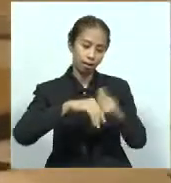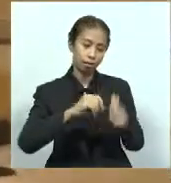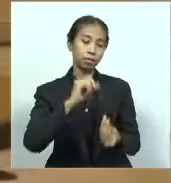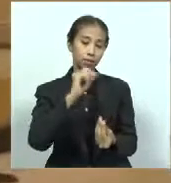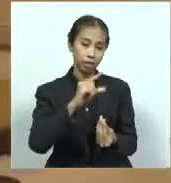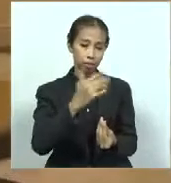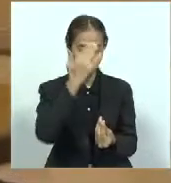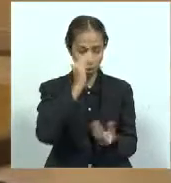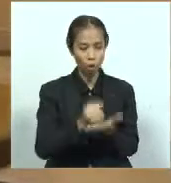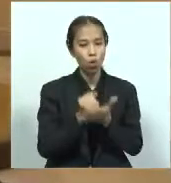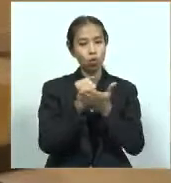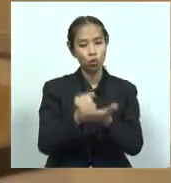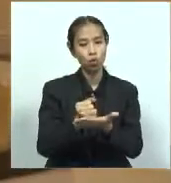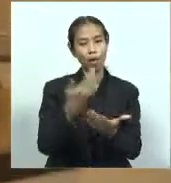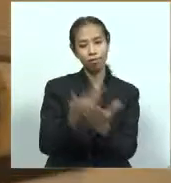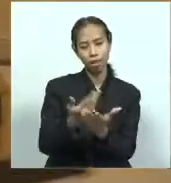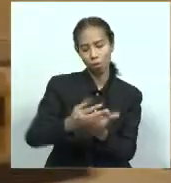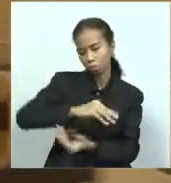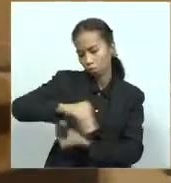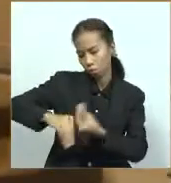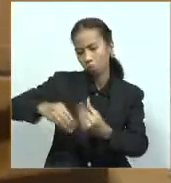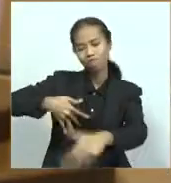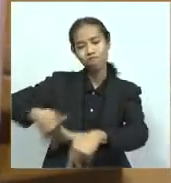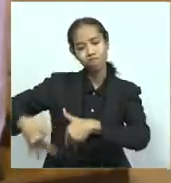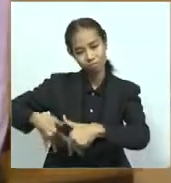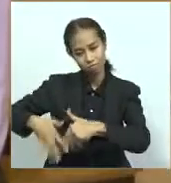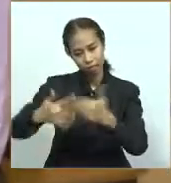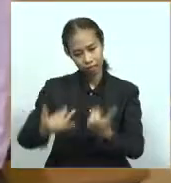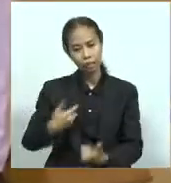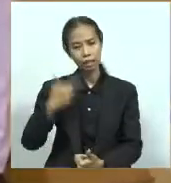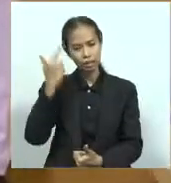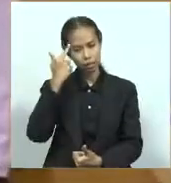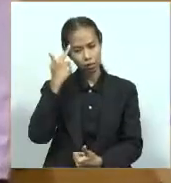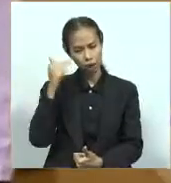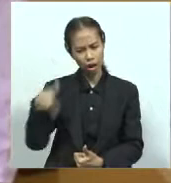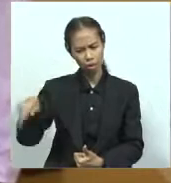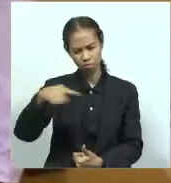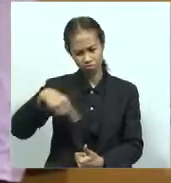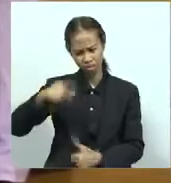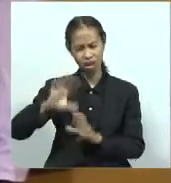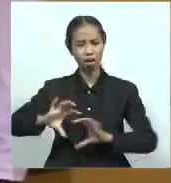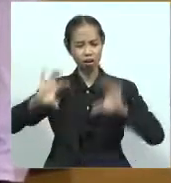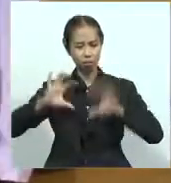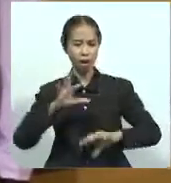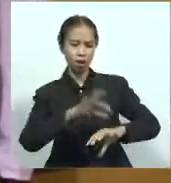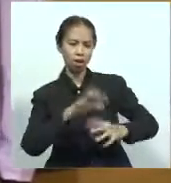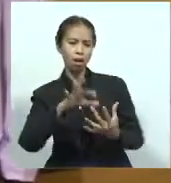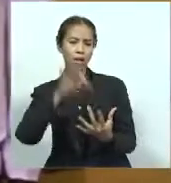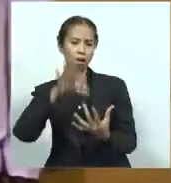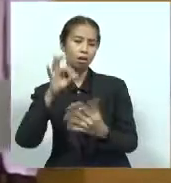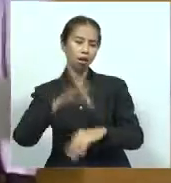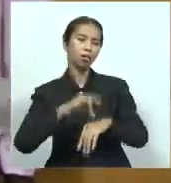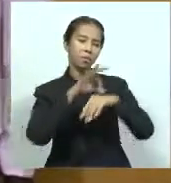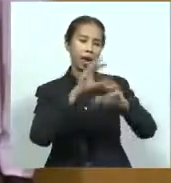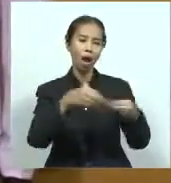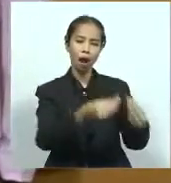ากเพื่อกระจายรายได้และเชื่อว่าพรรคร่วมรัฐบาลก็ได้พิจารณาคัดเลือกแต่ละตำแหน่งมาเป็นอย่างดีแล้วลองไปฟังเสียงท่านมธ